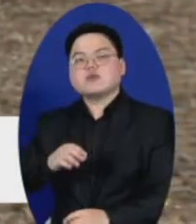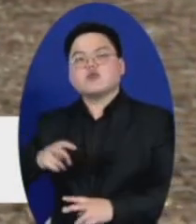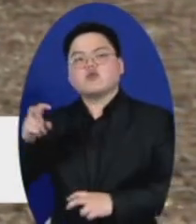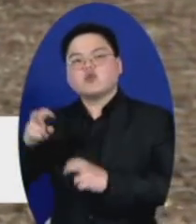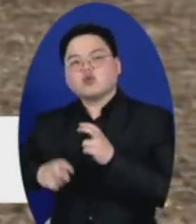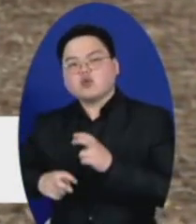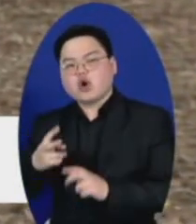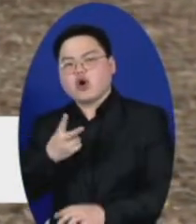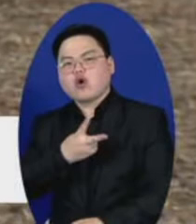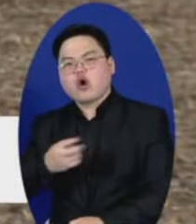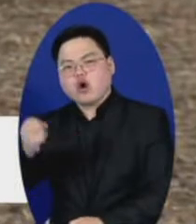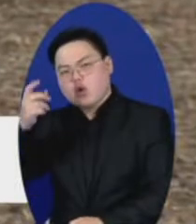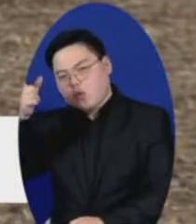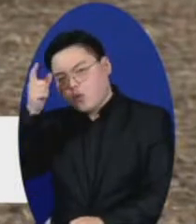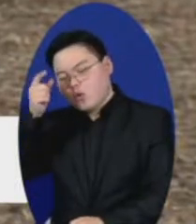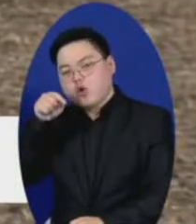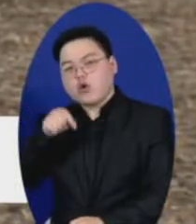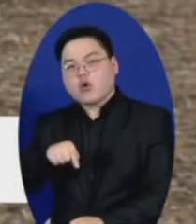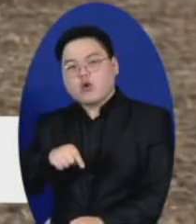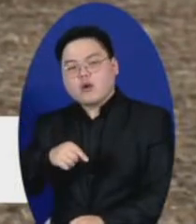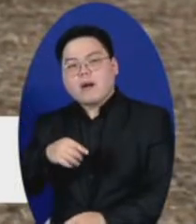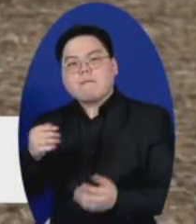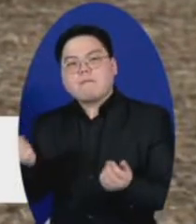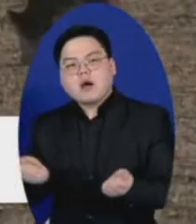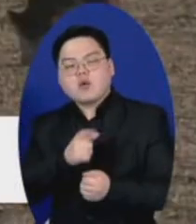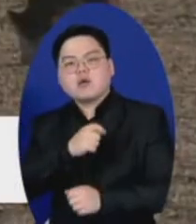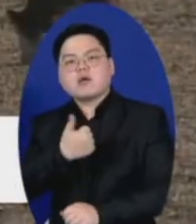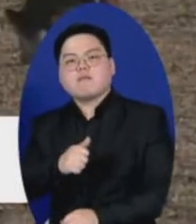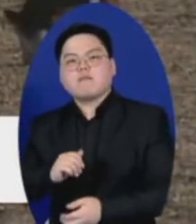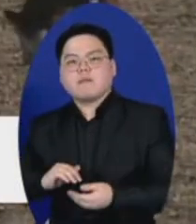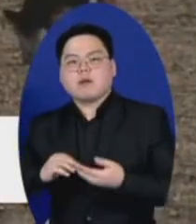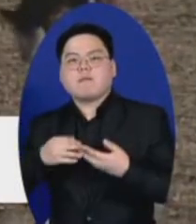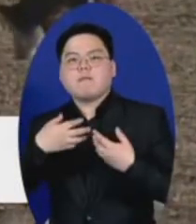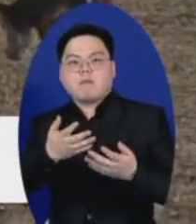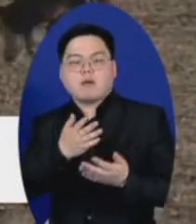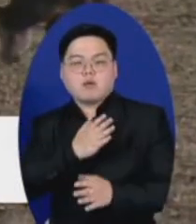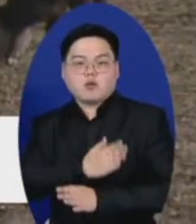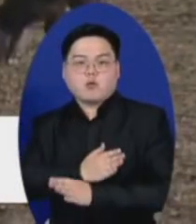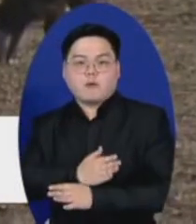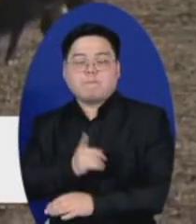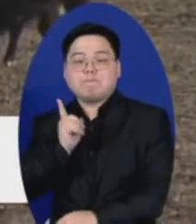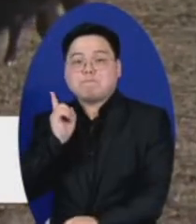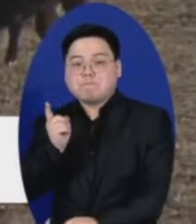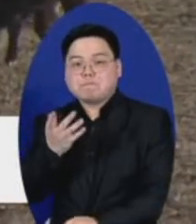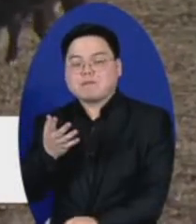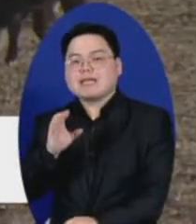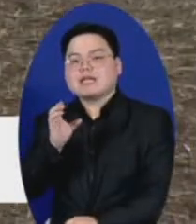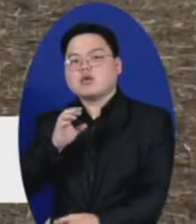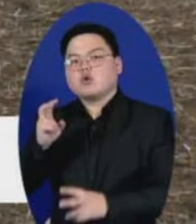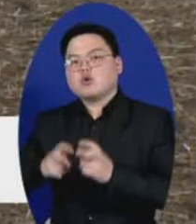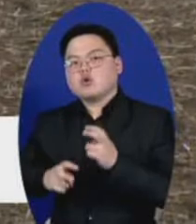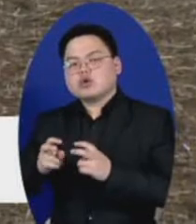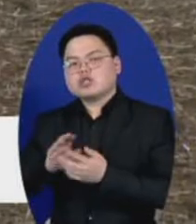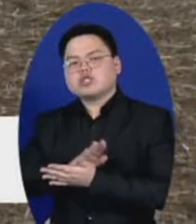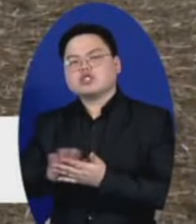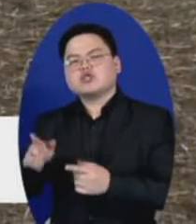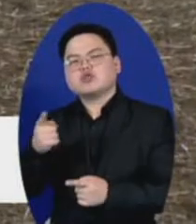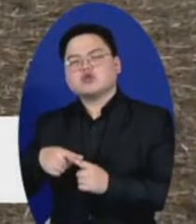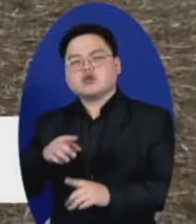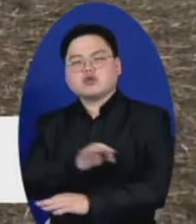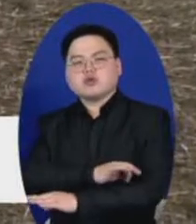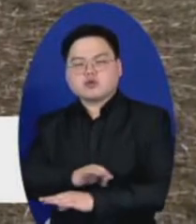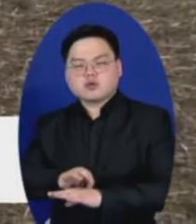орчим үхрийг өнөөдөр малчтад хүлээлгэж өгч байна. Гэрфорд үйлдвэрийн бүх сэлэнг үйлдвэрийн тугалтаа үнэ шинэ хөдөө төслийн нэг